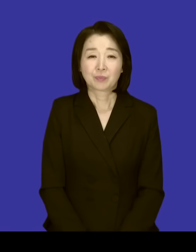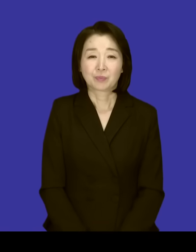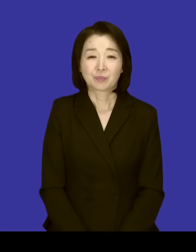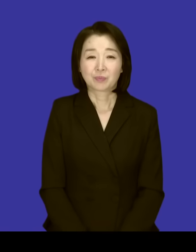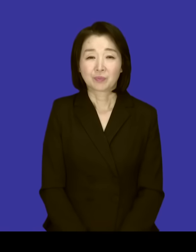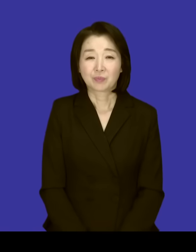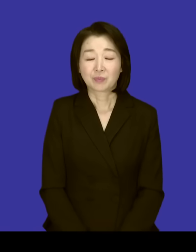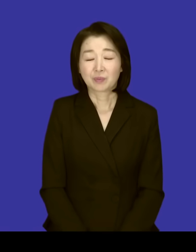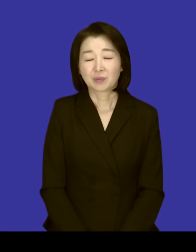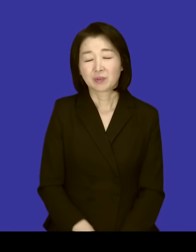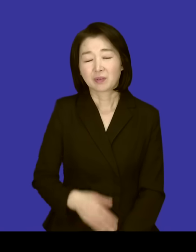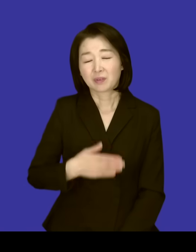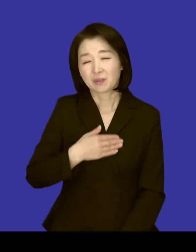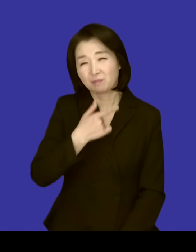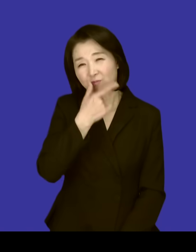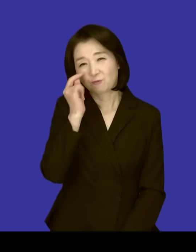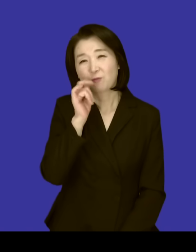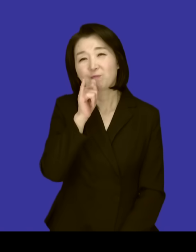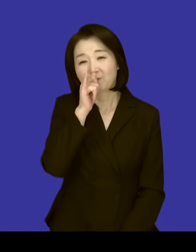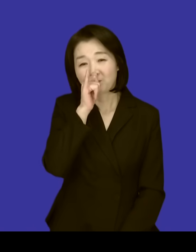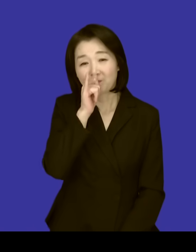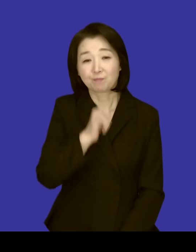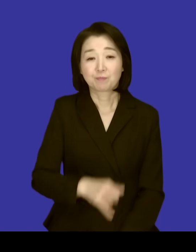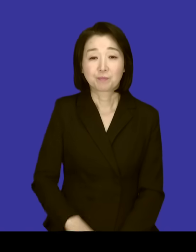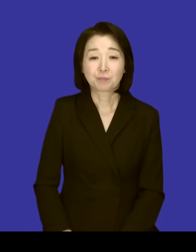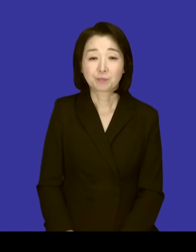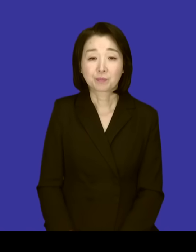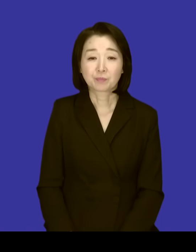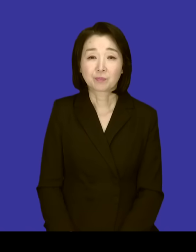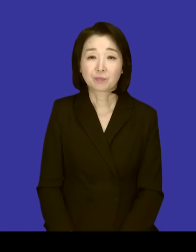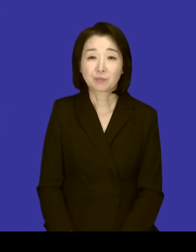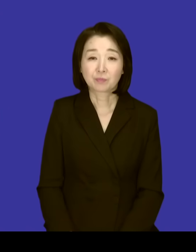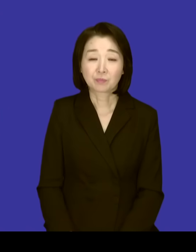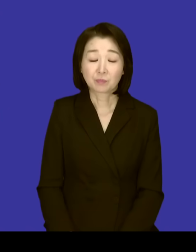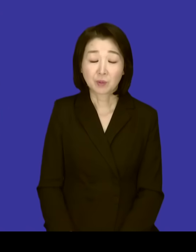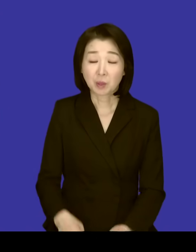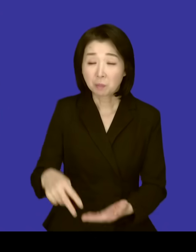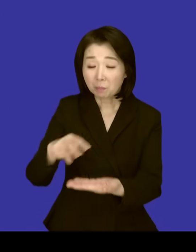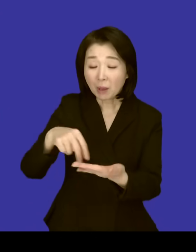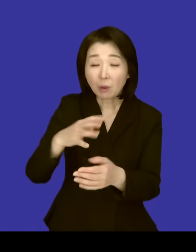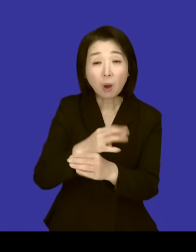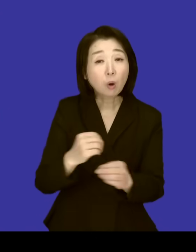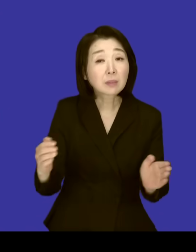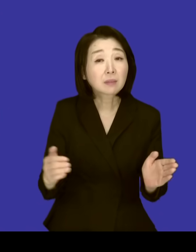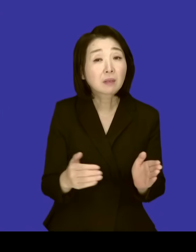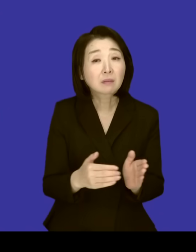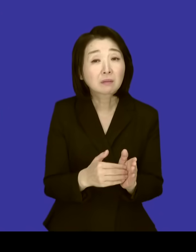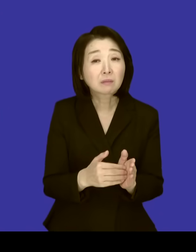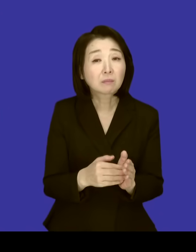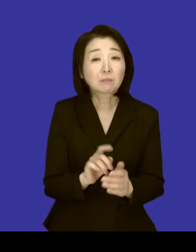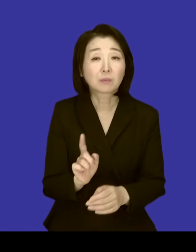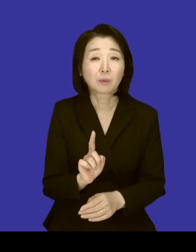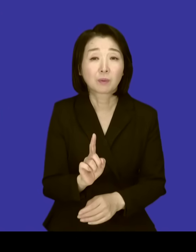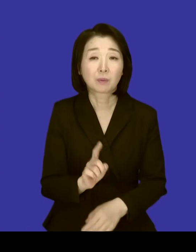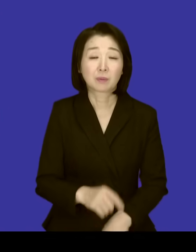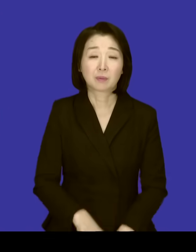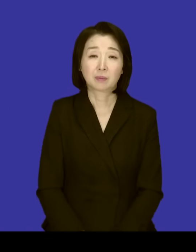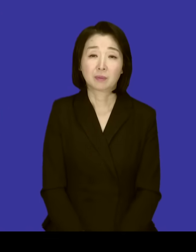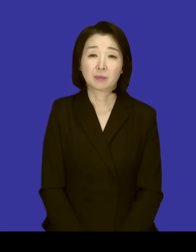그런 결핍들이 좀 있었던 것 같습니다. 예. 네. 그럼 언제까지 좀 그런 방황들이 좀 이어지던가요?